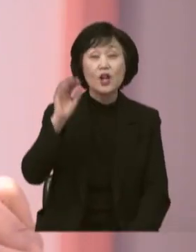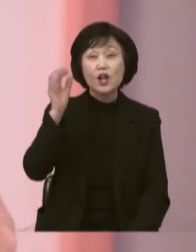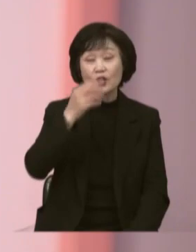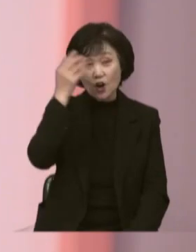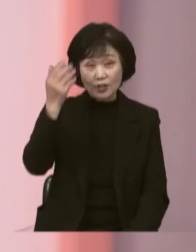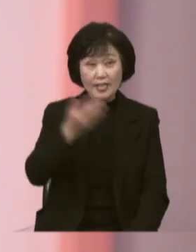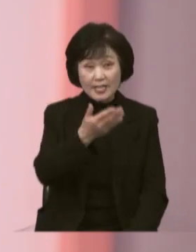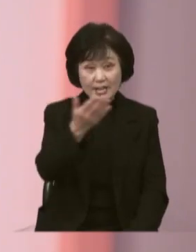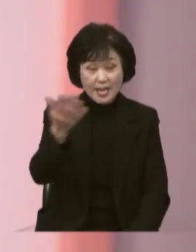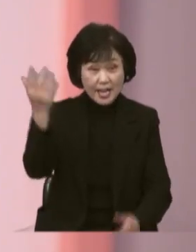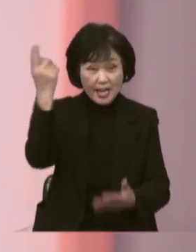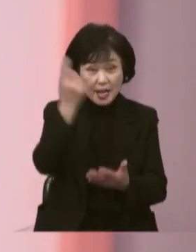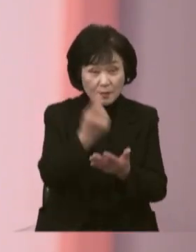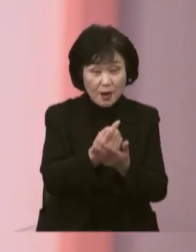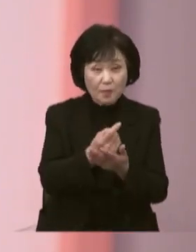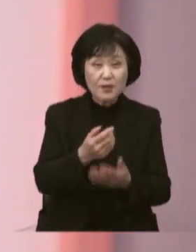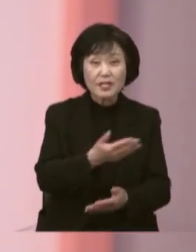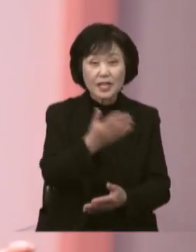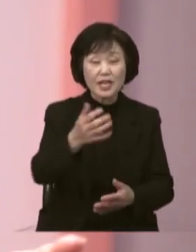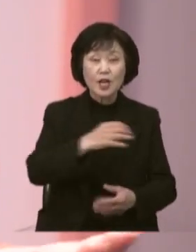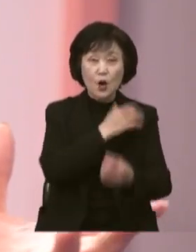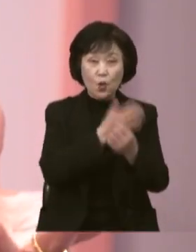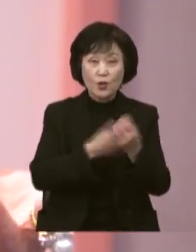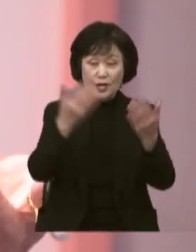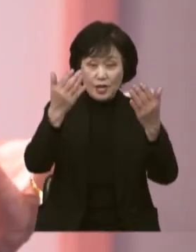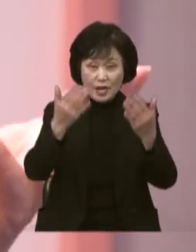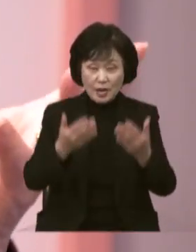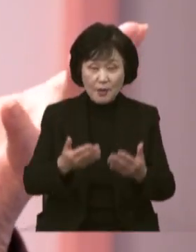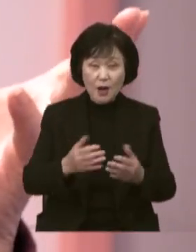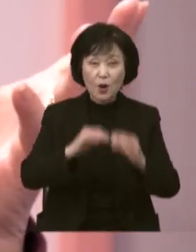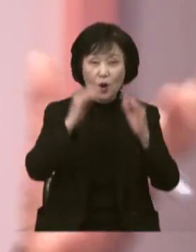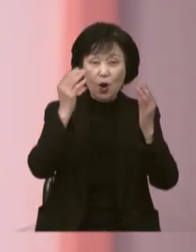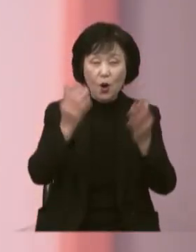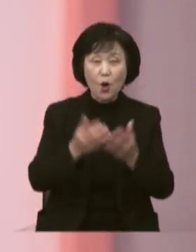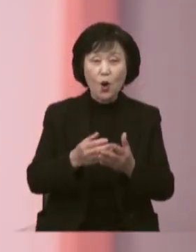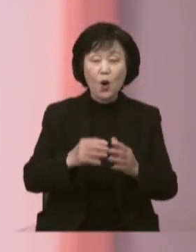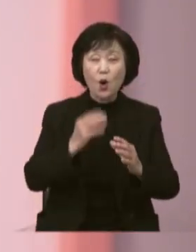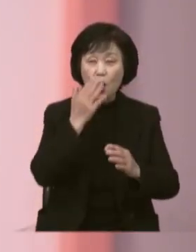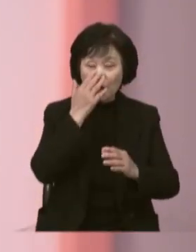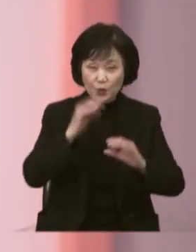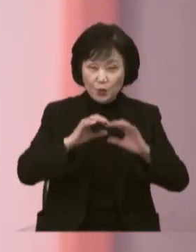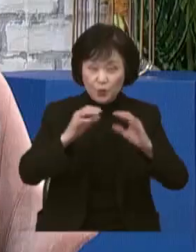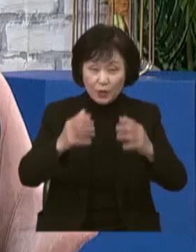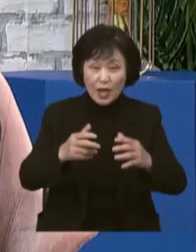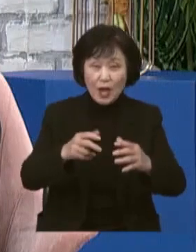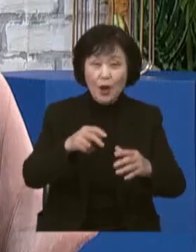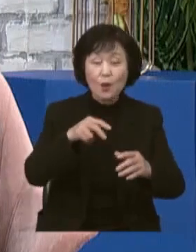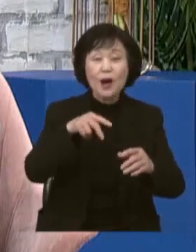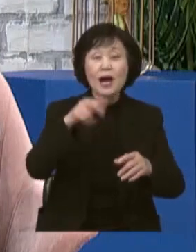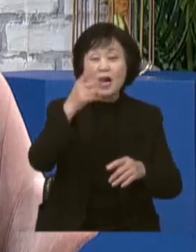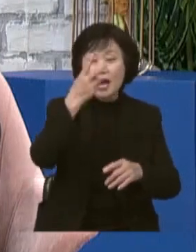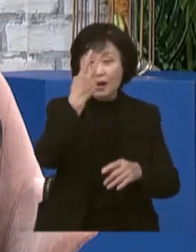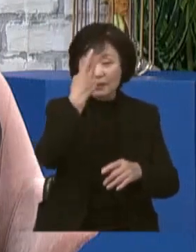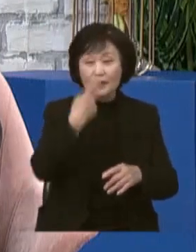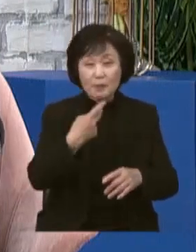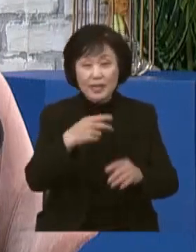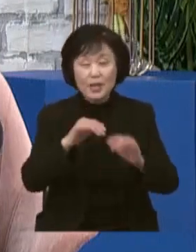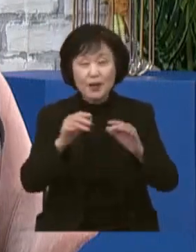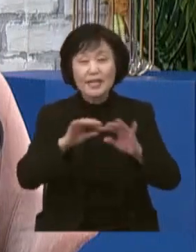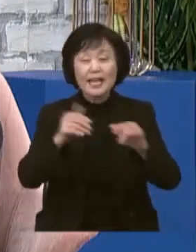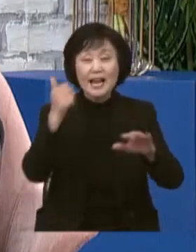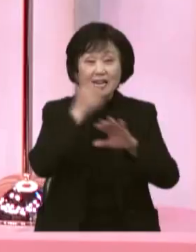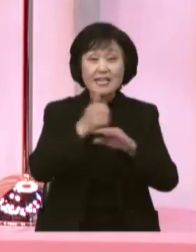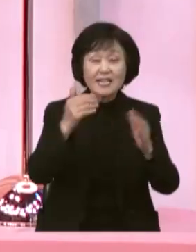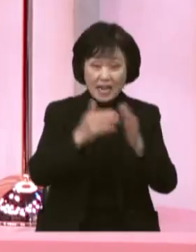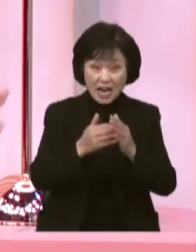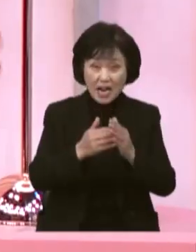가지고 전도자? 그렇죠. 이 사명을 가지고 나는 예수 그리스도를 알려야 된다. 그러니까 전도 여왕이 되셨다면서요,